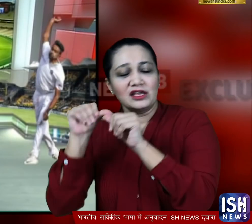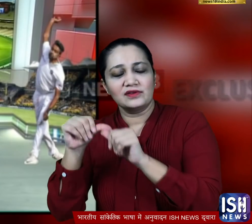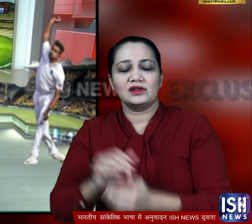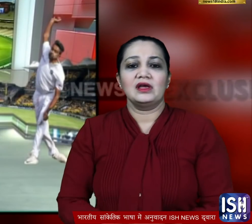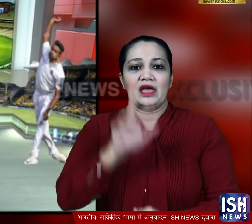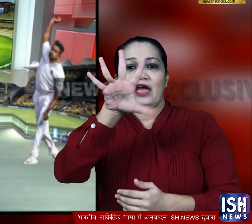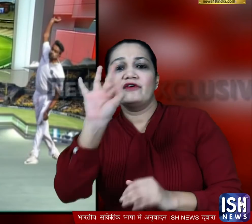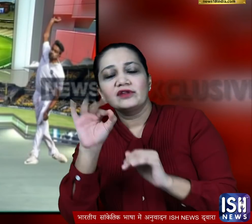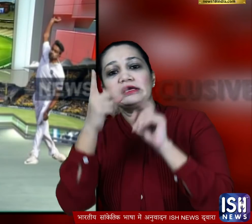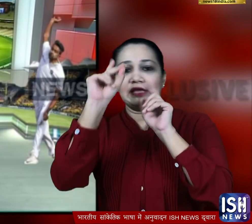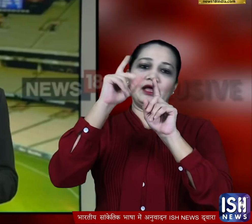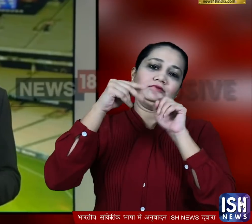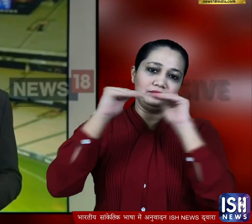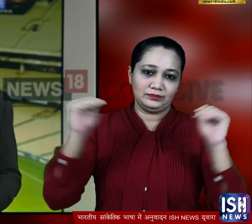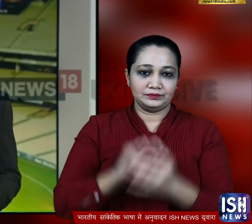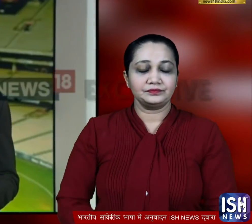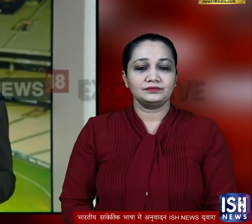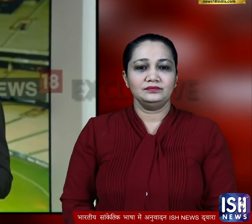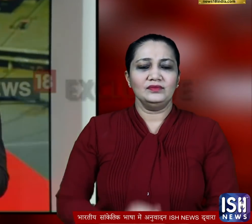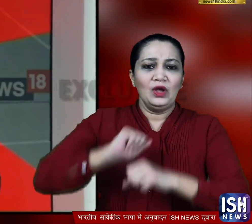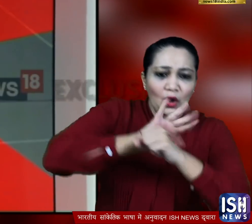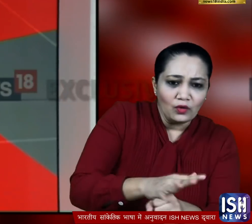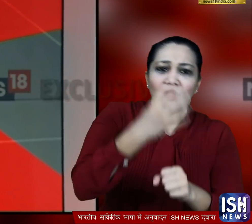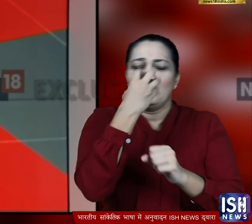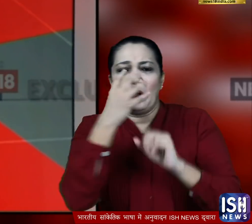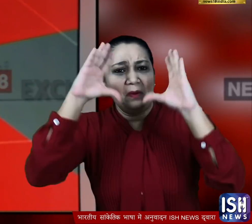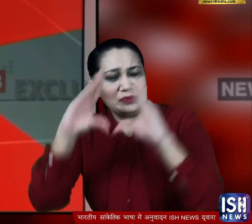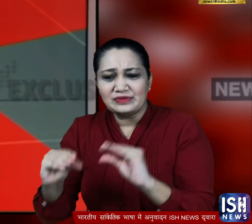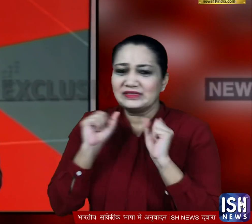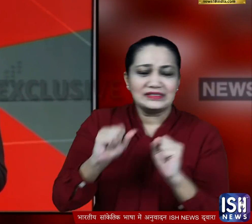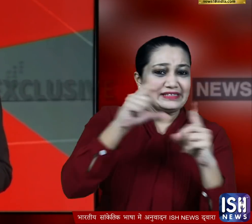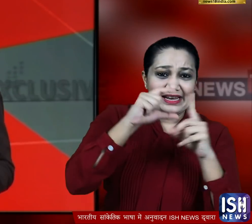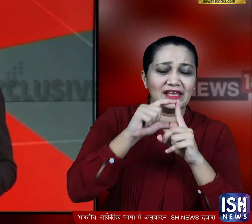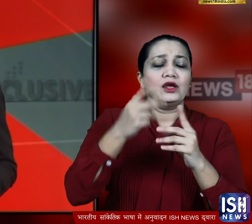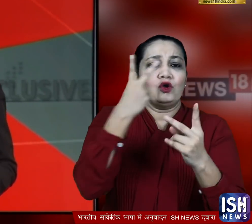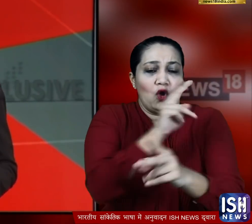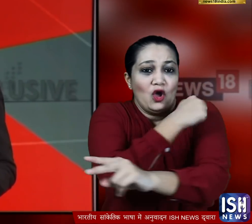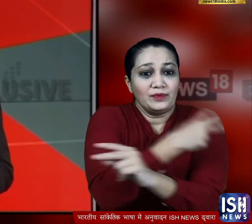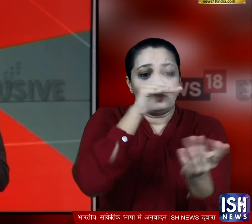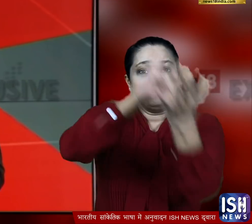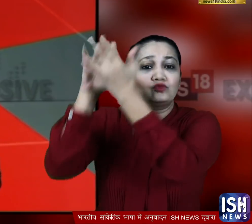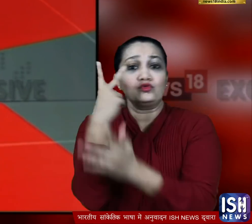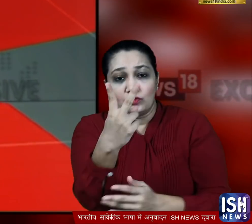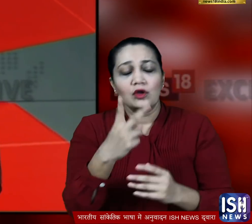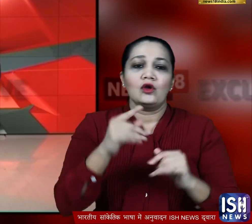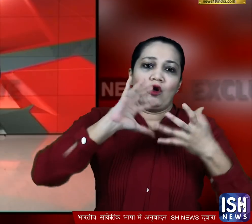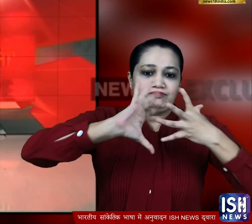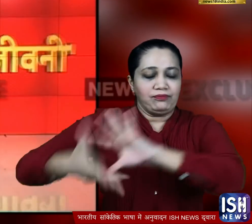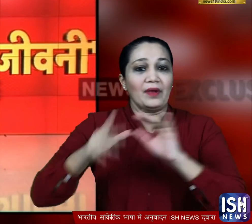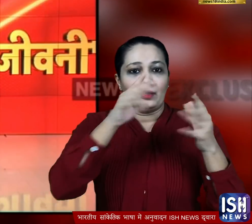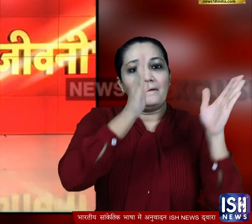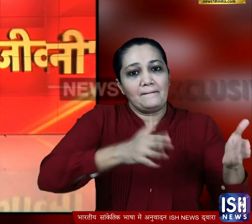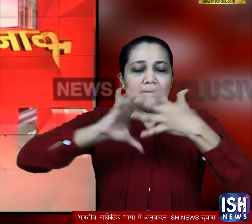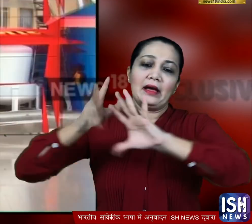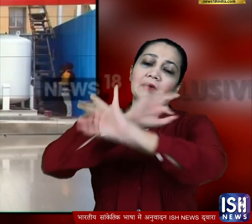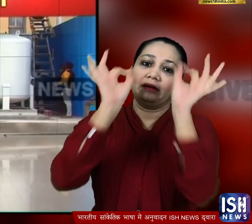के साथ दूसरी पायदान पर। कोरोना संकट में ऑक्सीजन की कमी से जूझ रही दिल्ली के 2 अस्पतालों में ऑक्सीजन प्लांट लगाने का काम